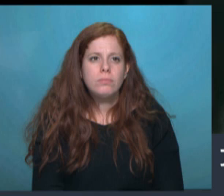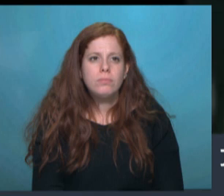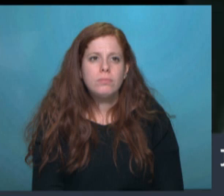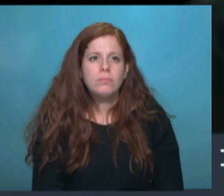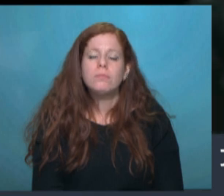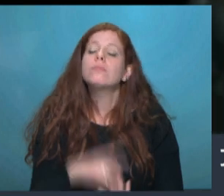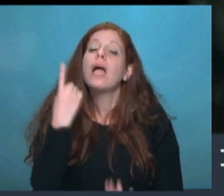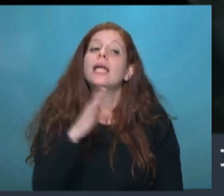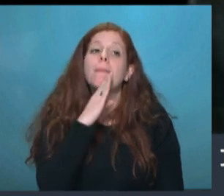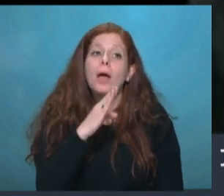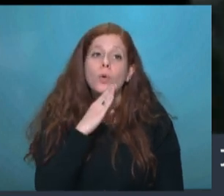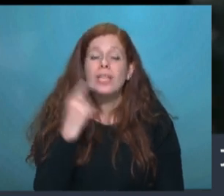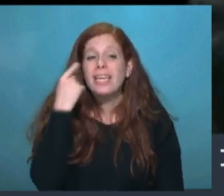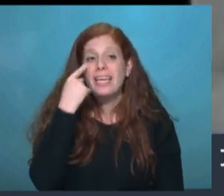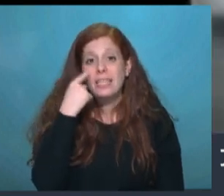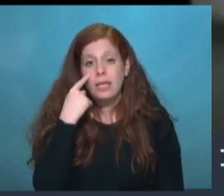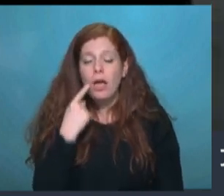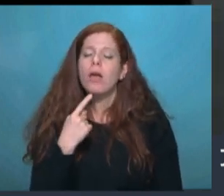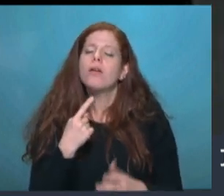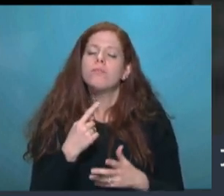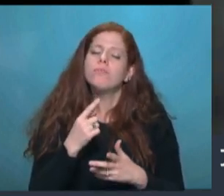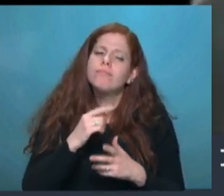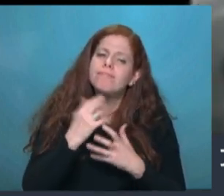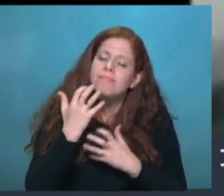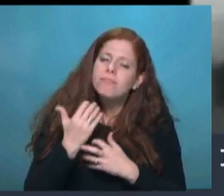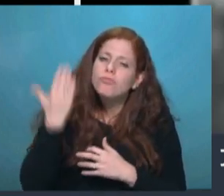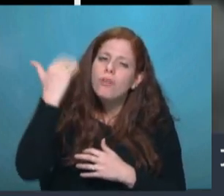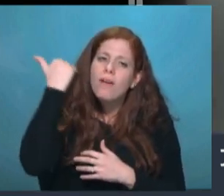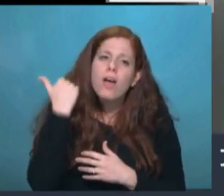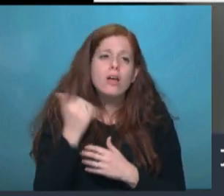אחת הבעיות היא כנראה משקעי העבר שמסרבים להתפוגג.